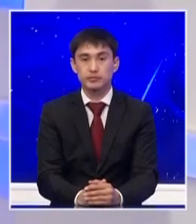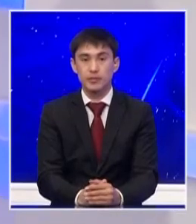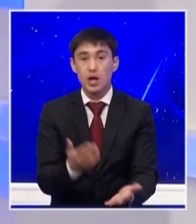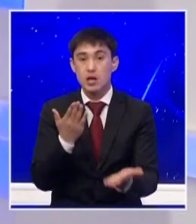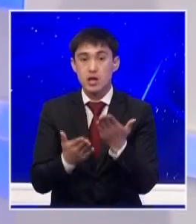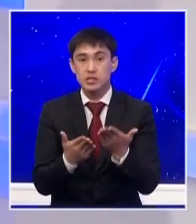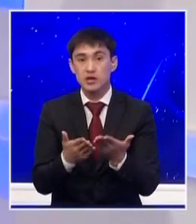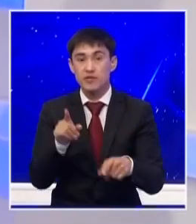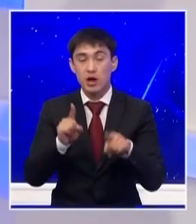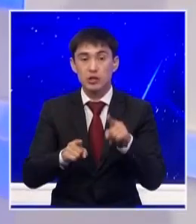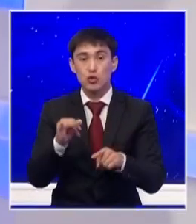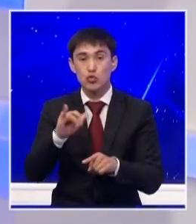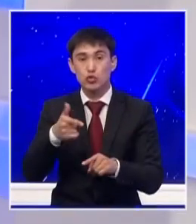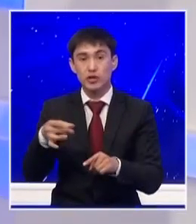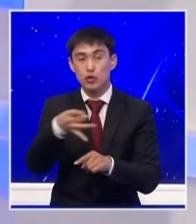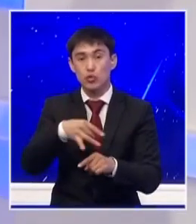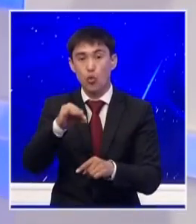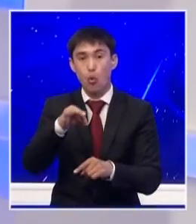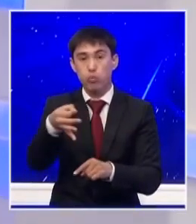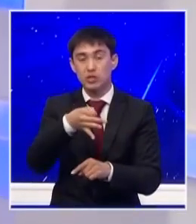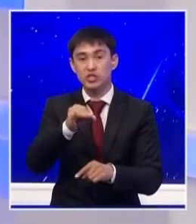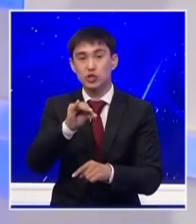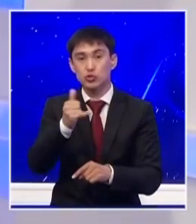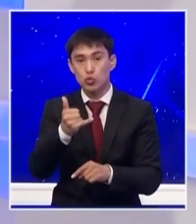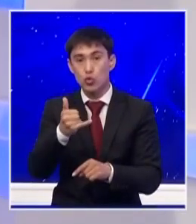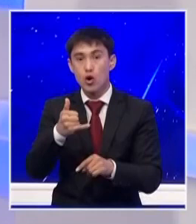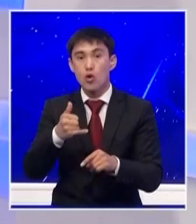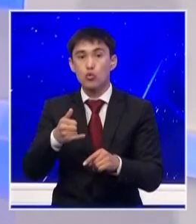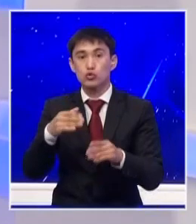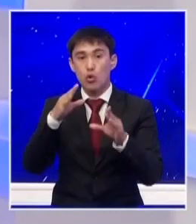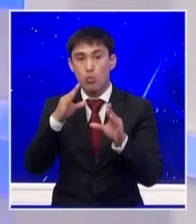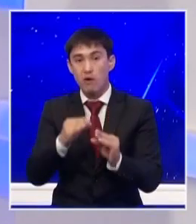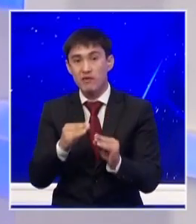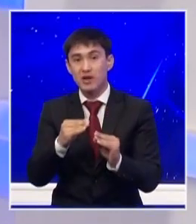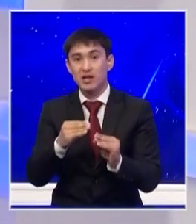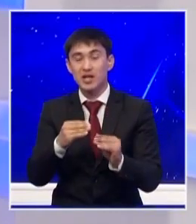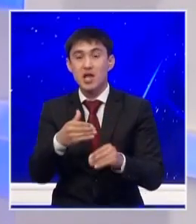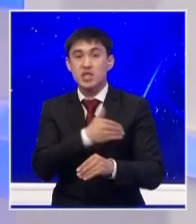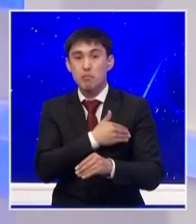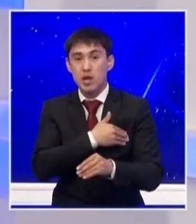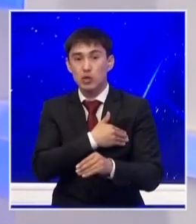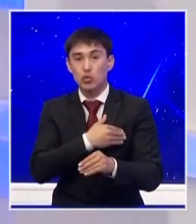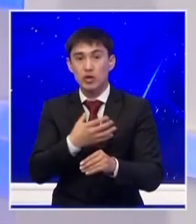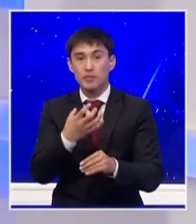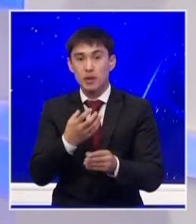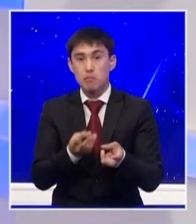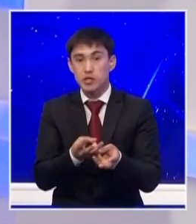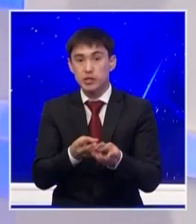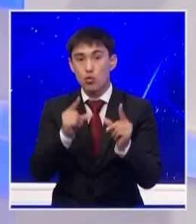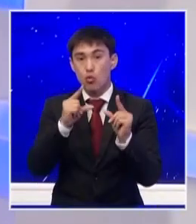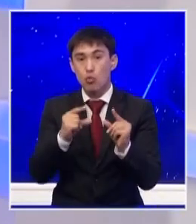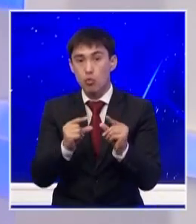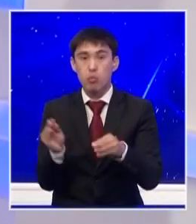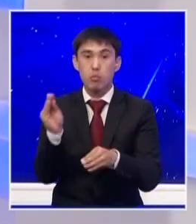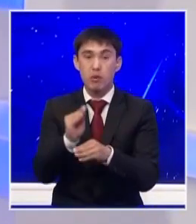если в некоторых южных регионах области Жетысу жители уже убавили температурные краны газовых печек и поубавили